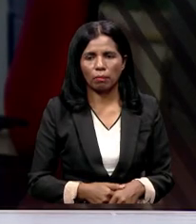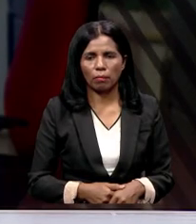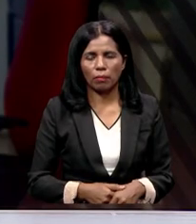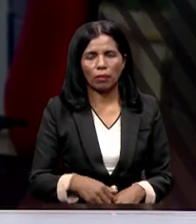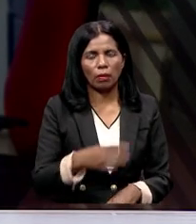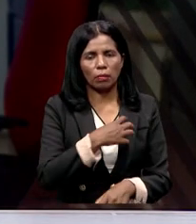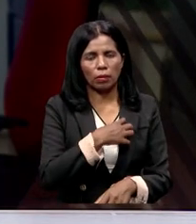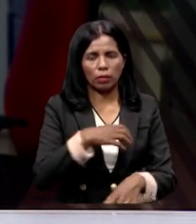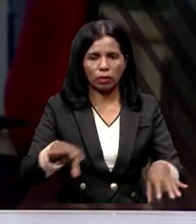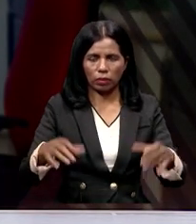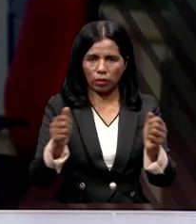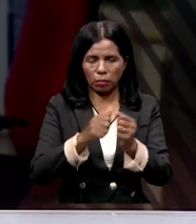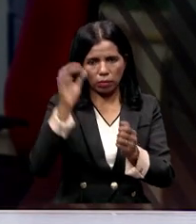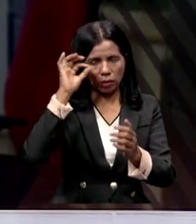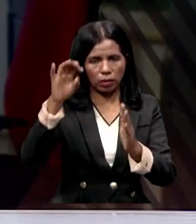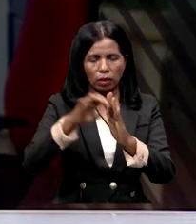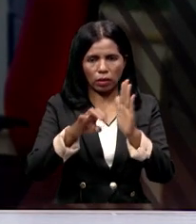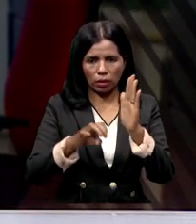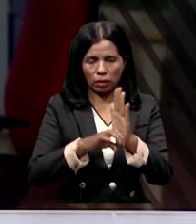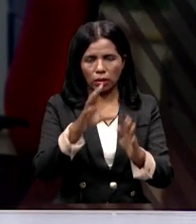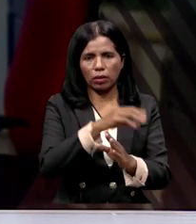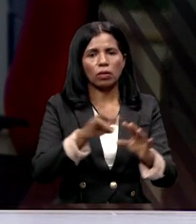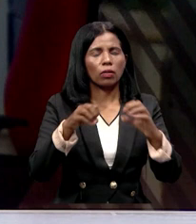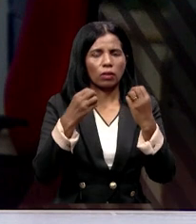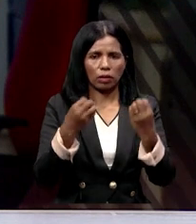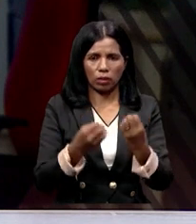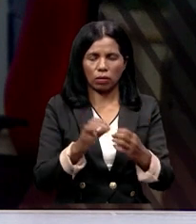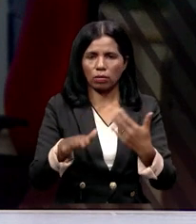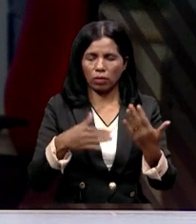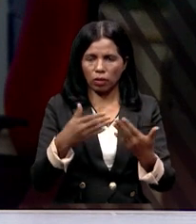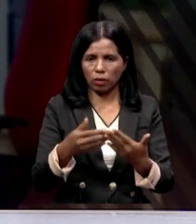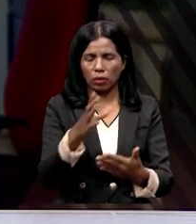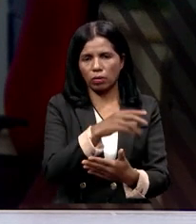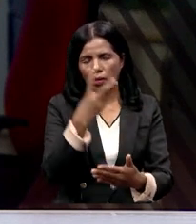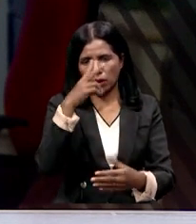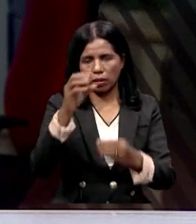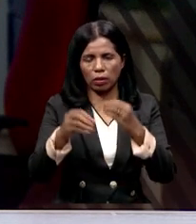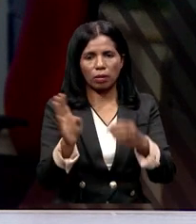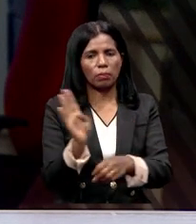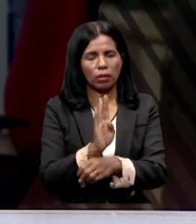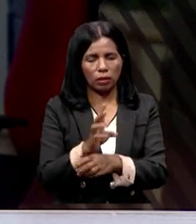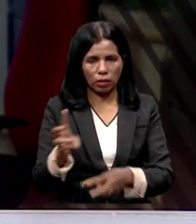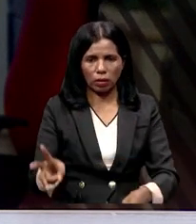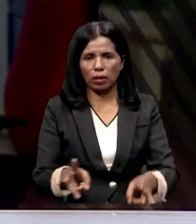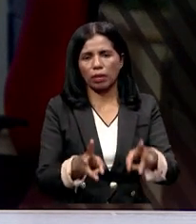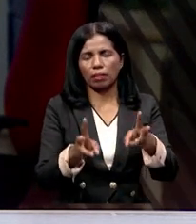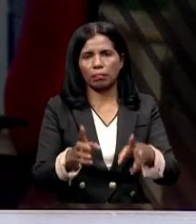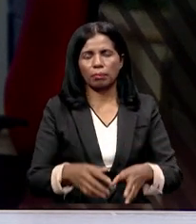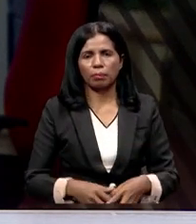Penitelis se colabora com o secretário de Estado da Pandemia na organização urbana, onde controla negociante e redalang nining.